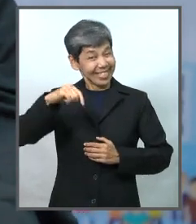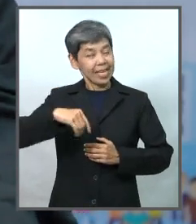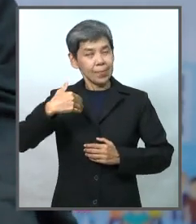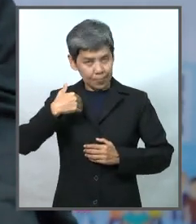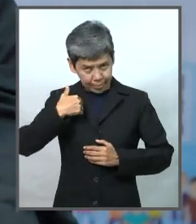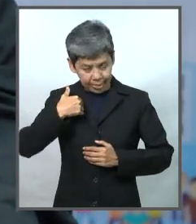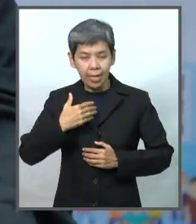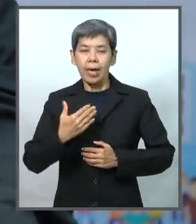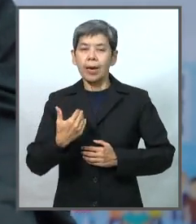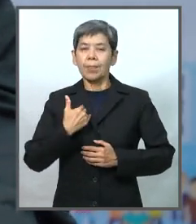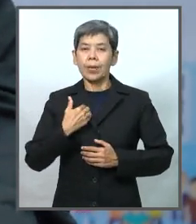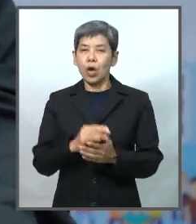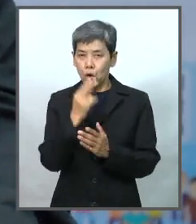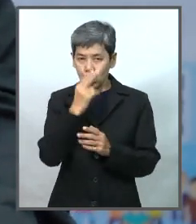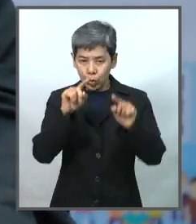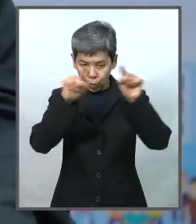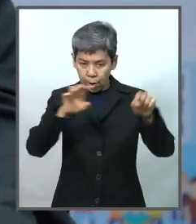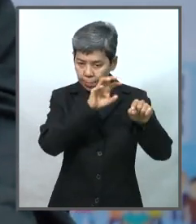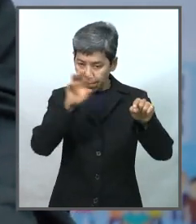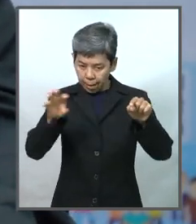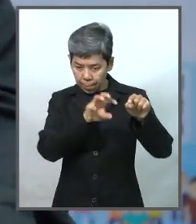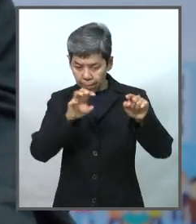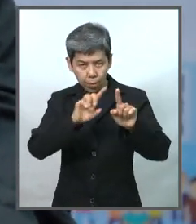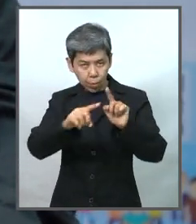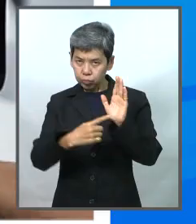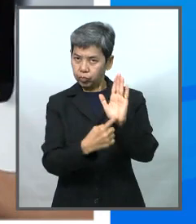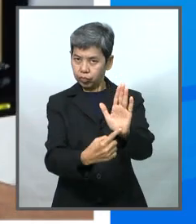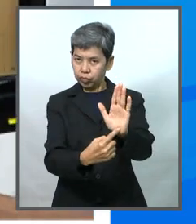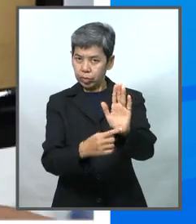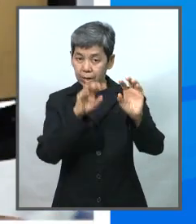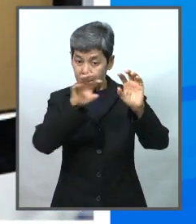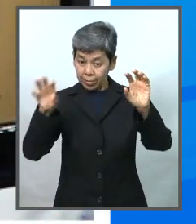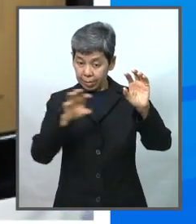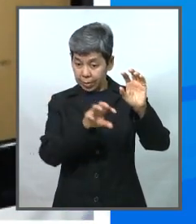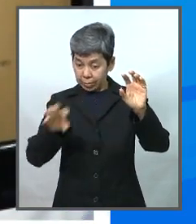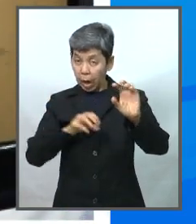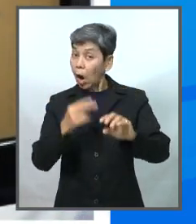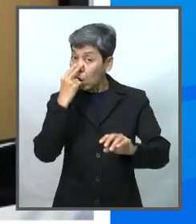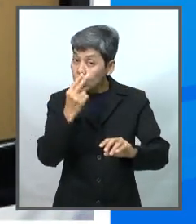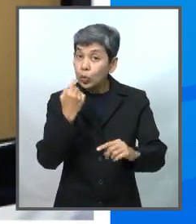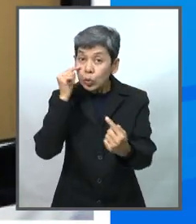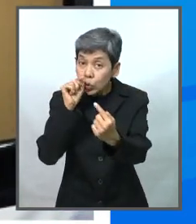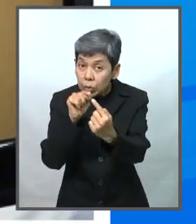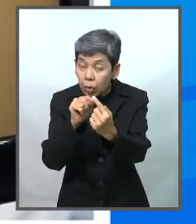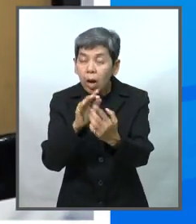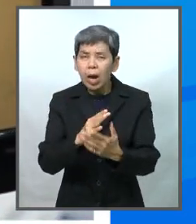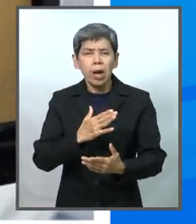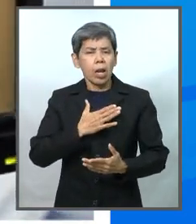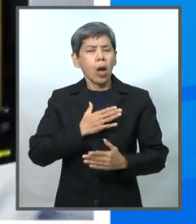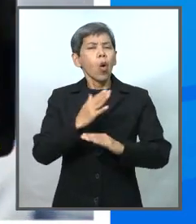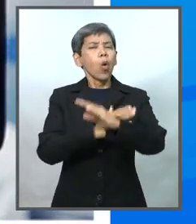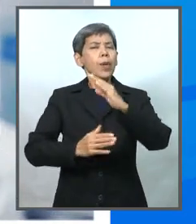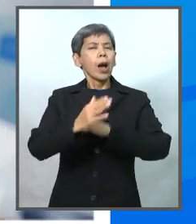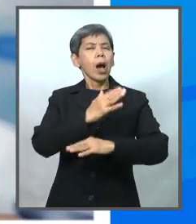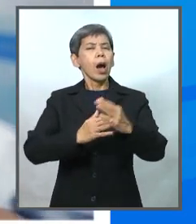กอบด้วยเราจะมีแพลตฟอร์มนะครับต่างๆมานำเสนอนะครับซึ่งแพลตฟอร์มพวกนี้เราเน้นว่าให้ผู้พิ